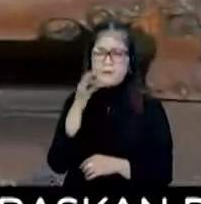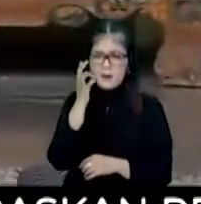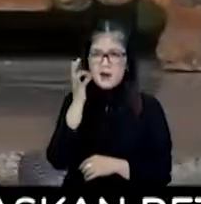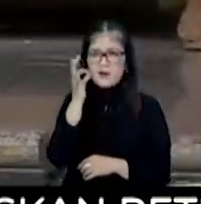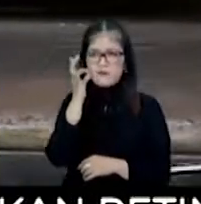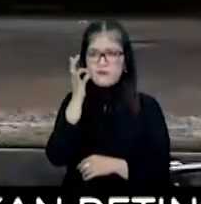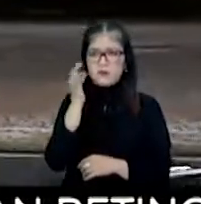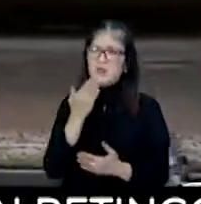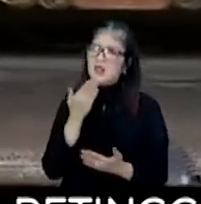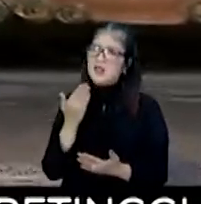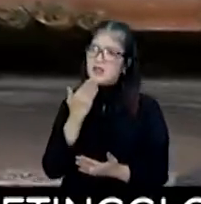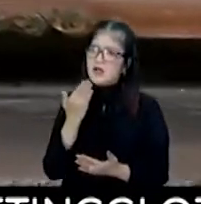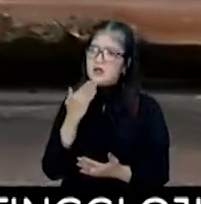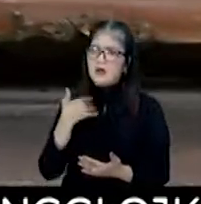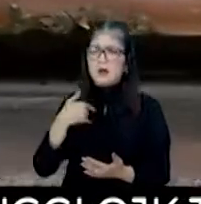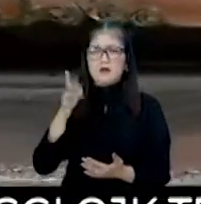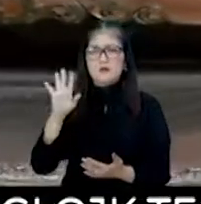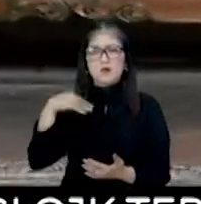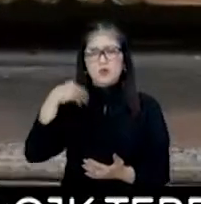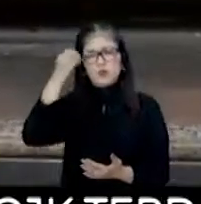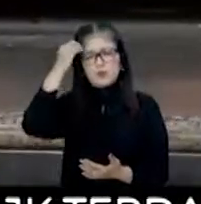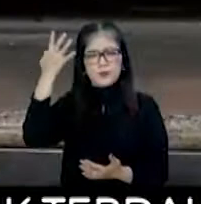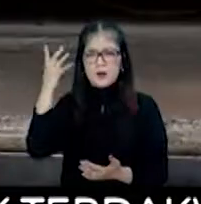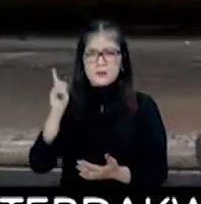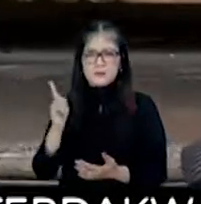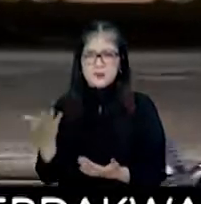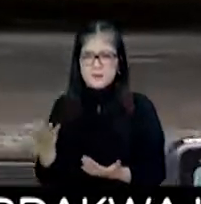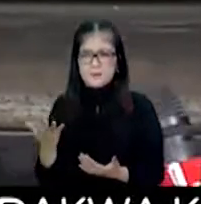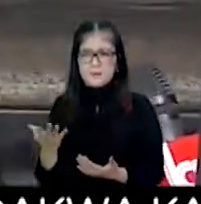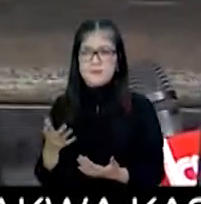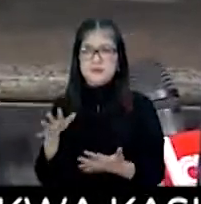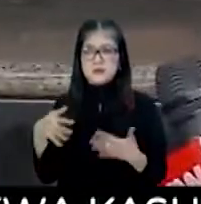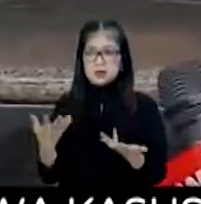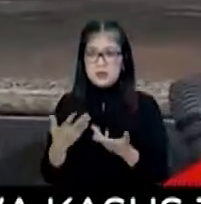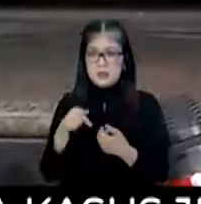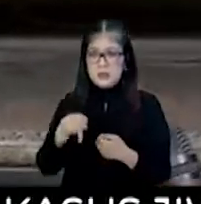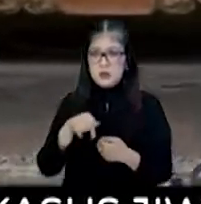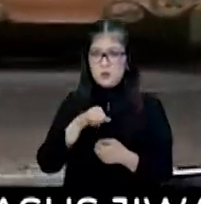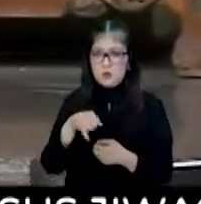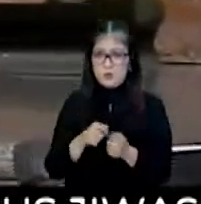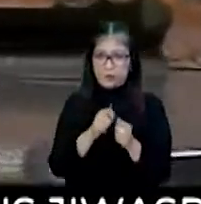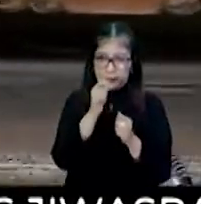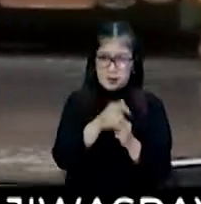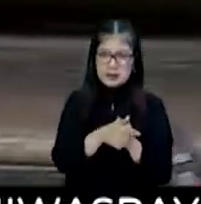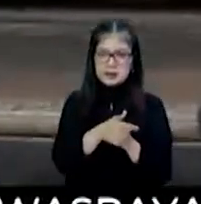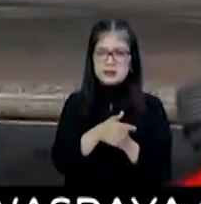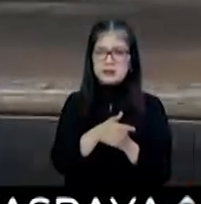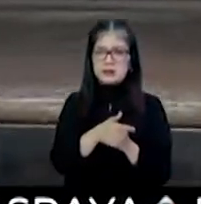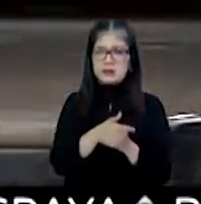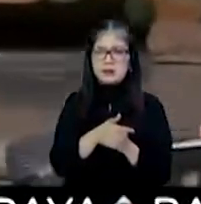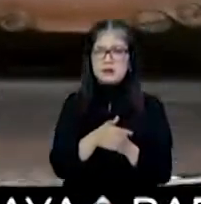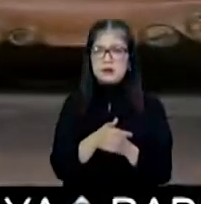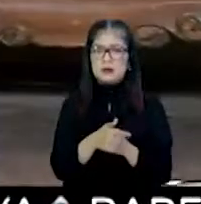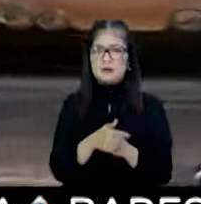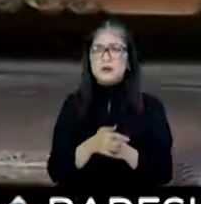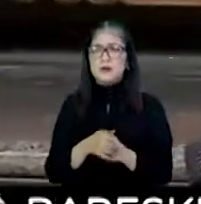Sel, ini jadi buat konsumsi pribadi yang gak sempat disebarin? Konsumsi pribadi, karena masuk bayar tiba-tiba nyebarin lagi, kan gak mungkin. Bayar dulu baru gue kasih.